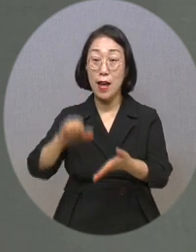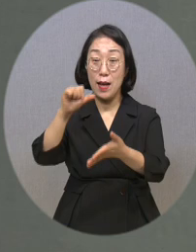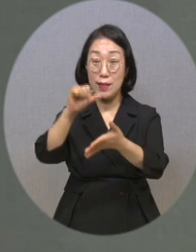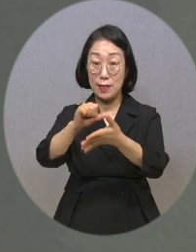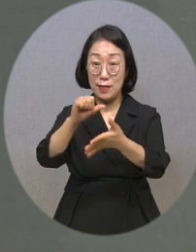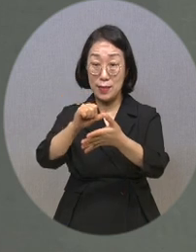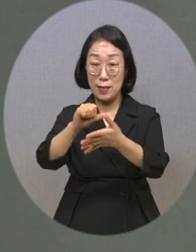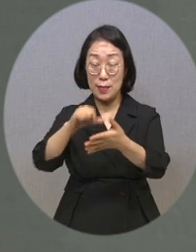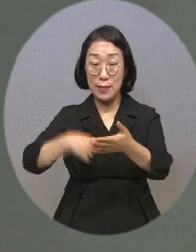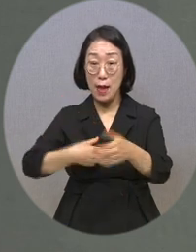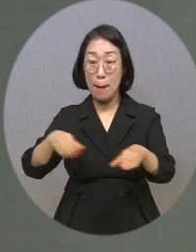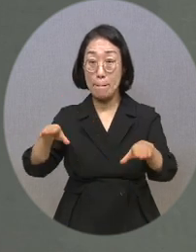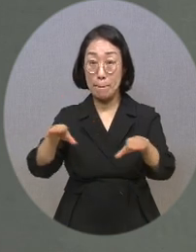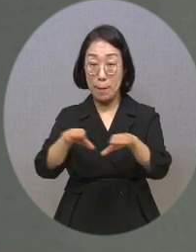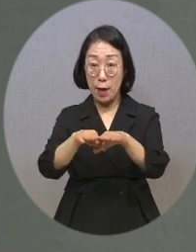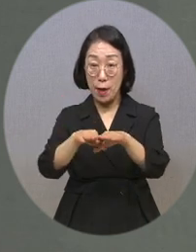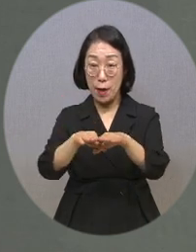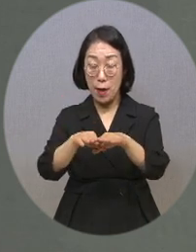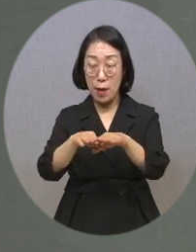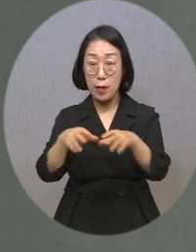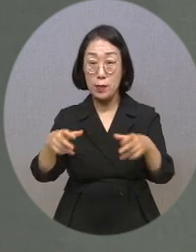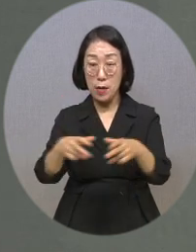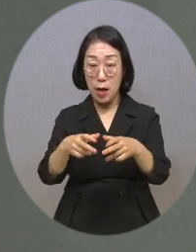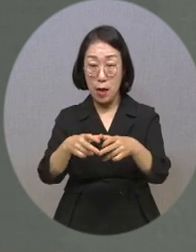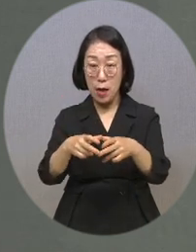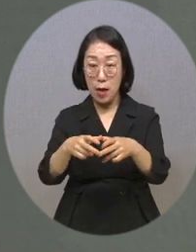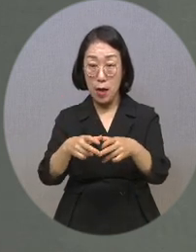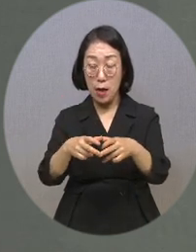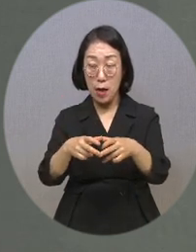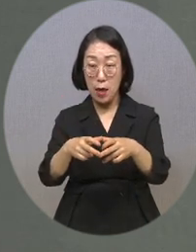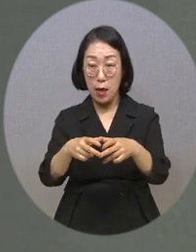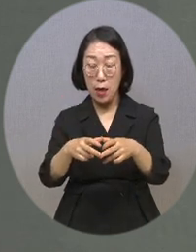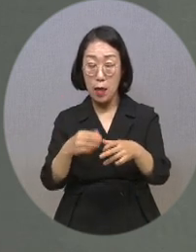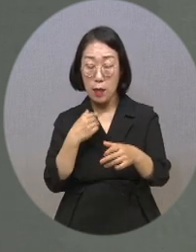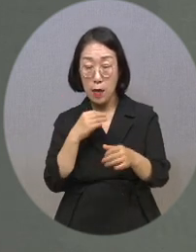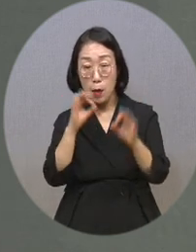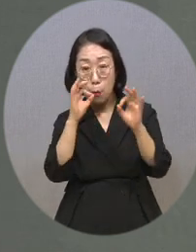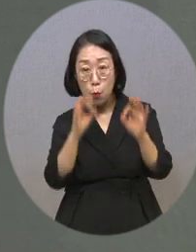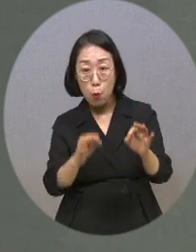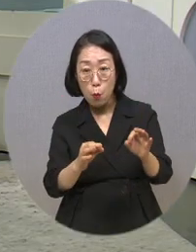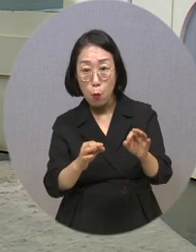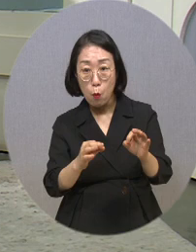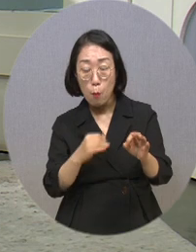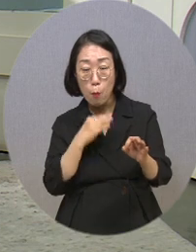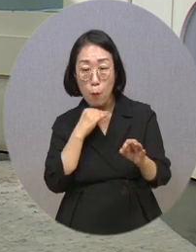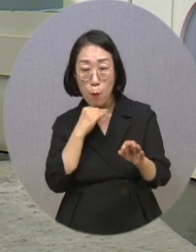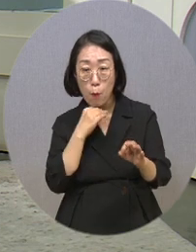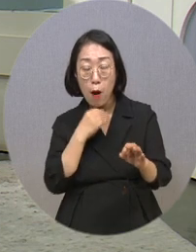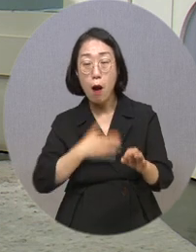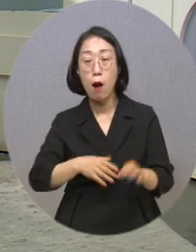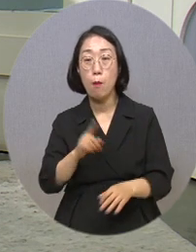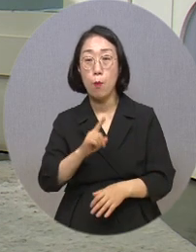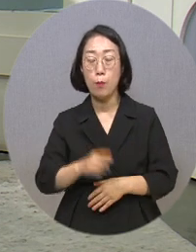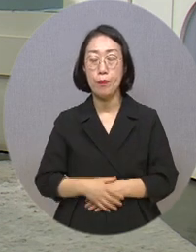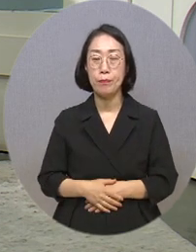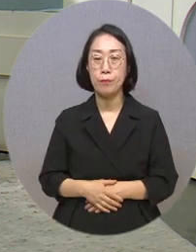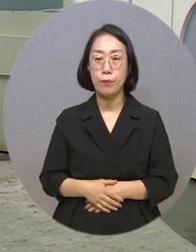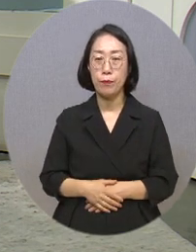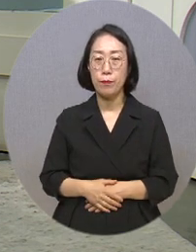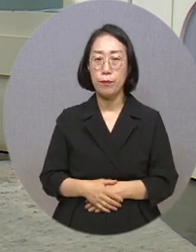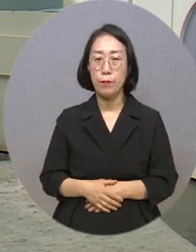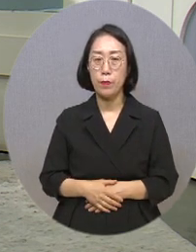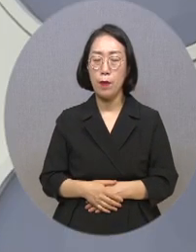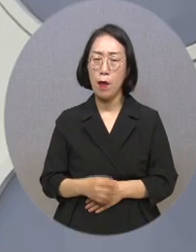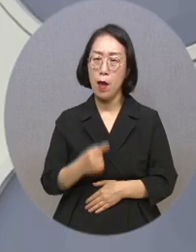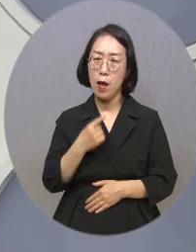큰아들이 자폐증이 있다라는 것을 몇 살 때 아시게 됐나요? 저희는 이제 그